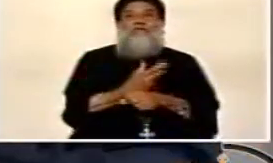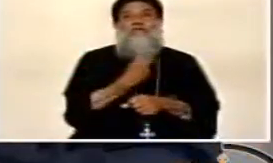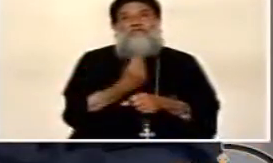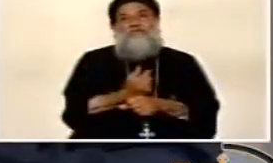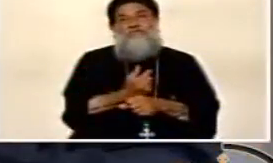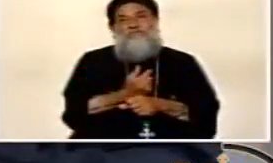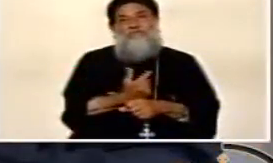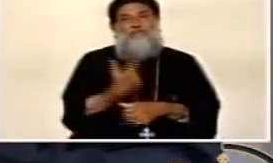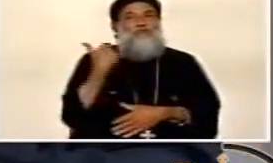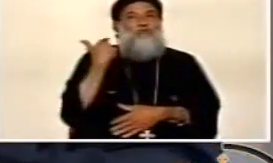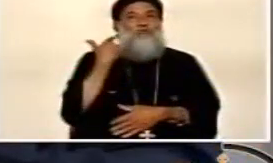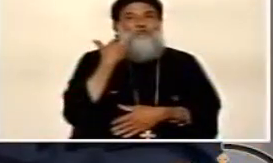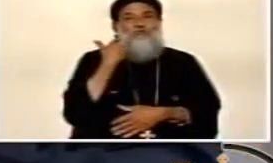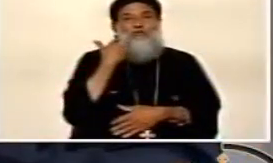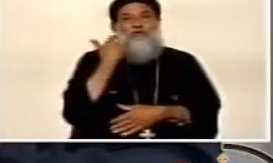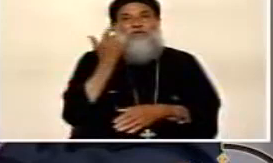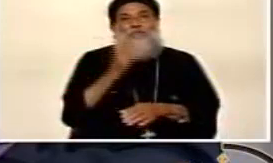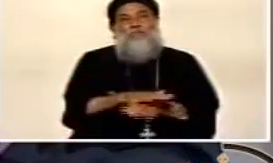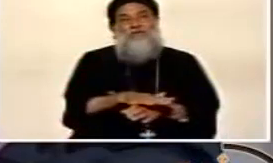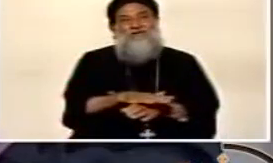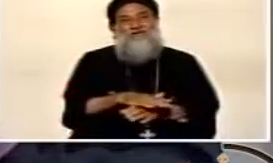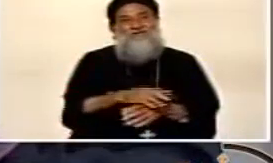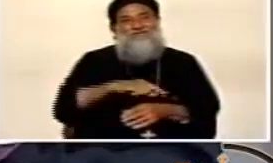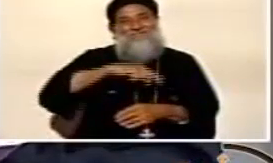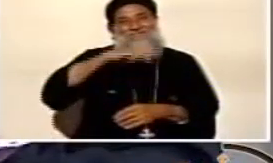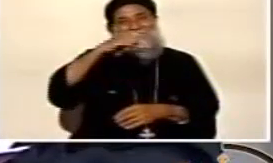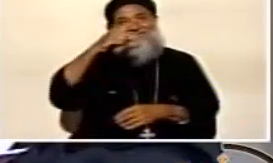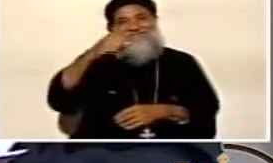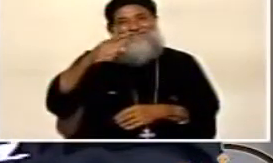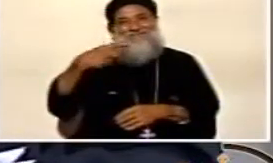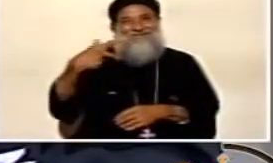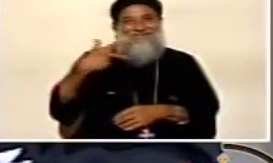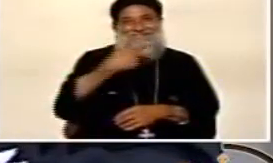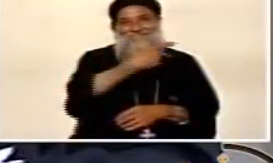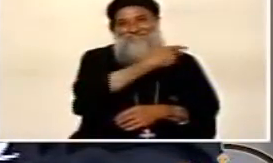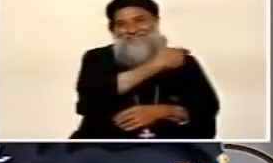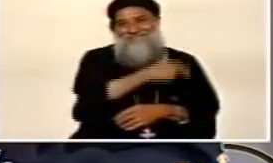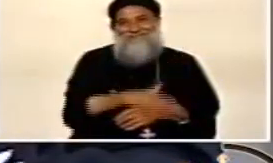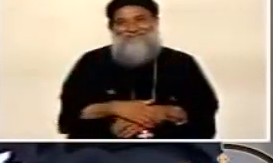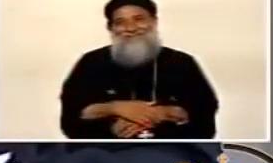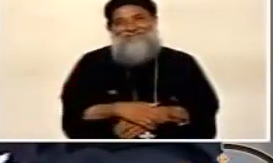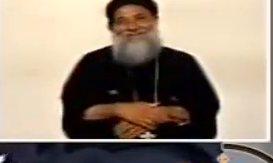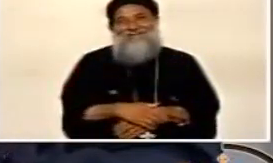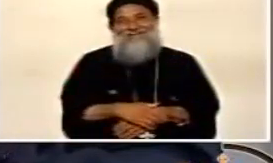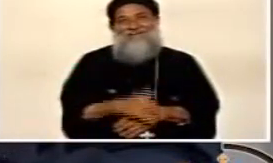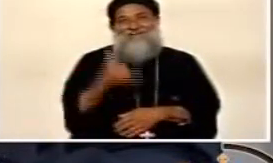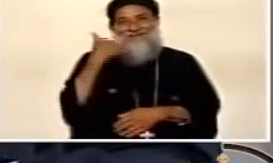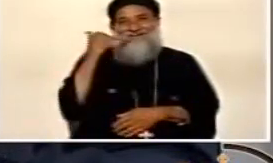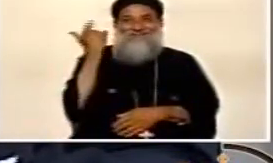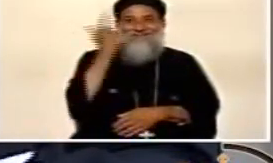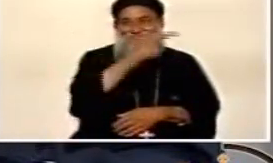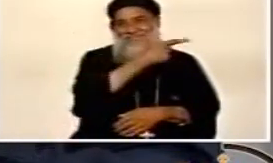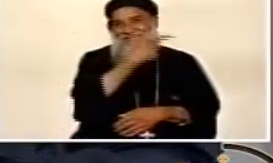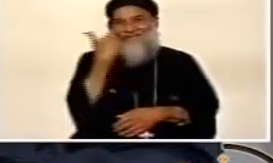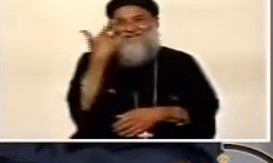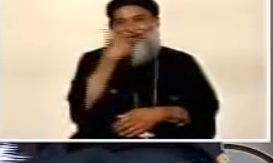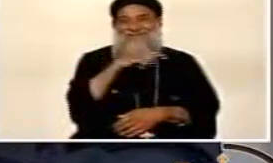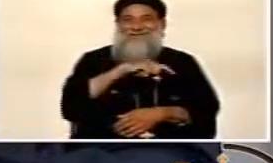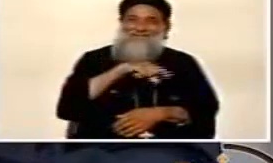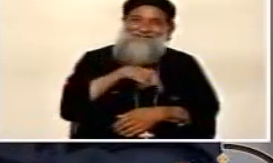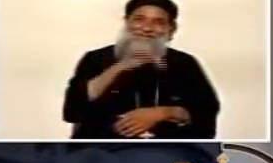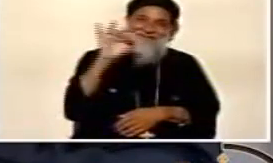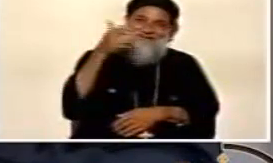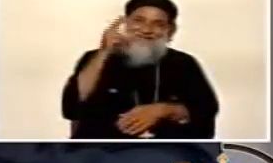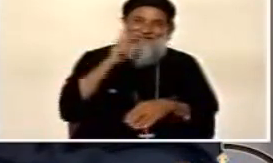المدينة. احنا دلوقتي يا سيدنا هنخرج برضو فاصل حالنا سيدنا نخرج خمس دقايق فاصل